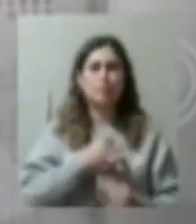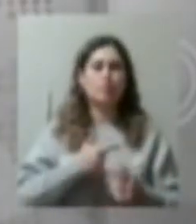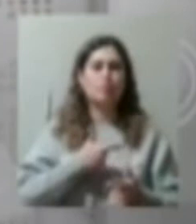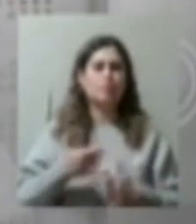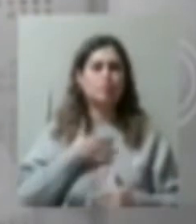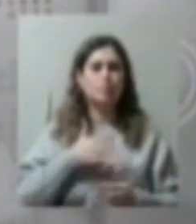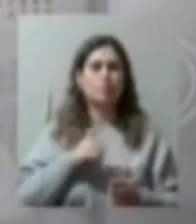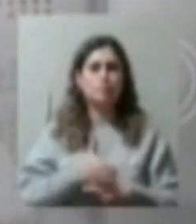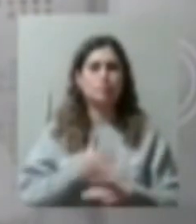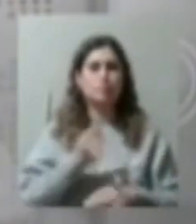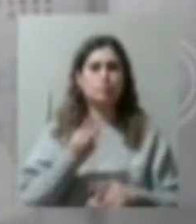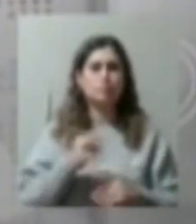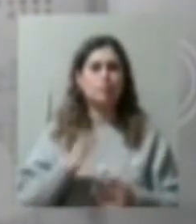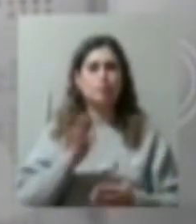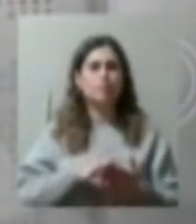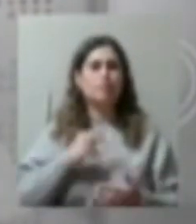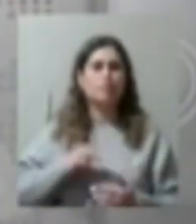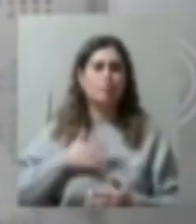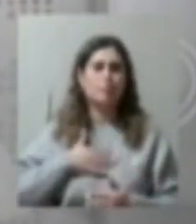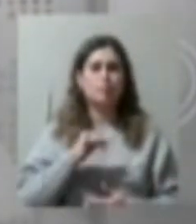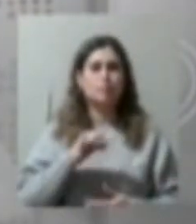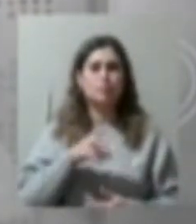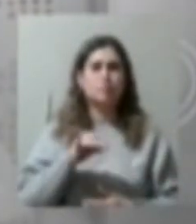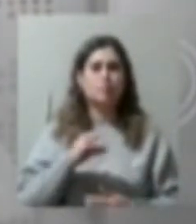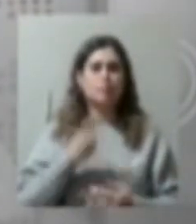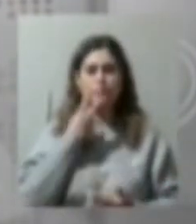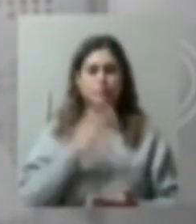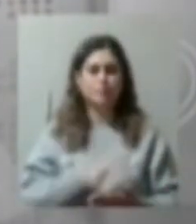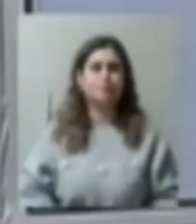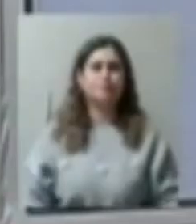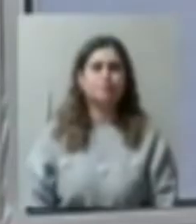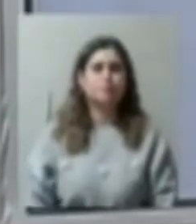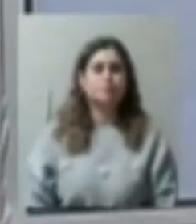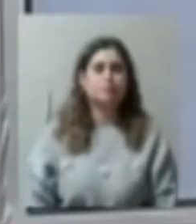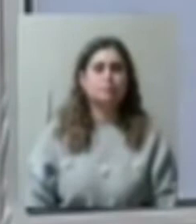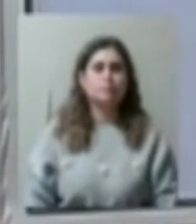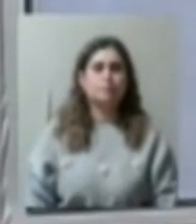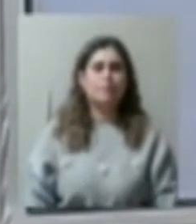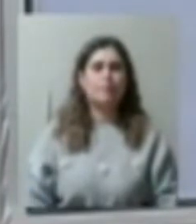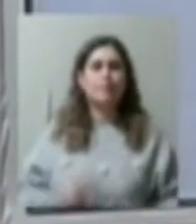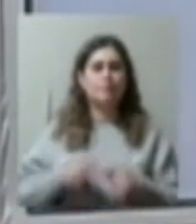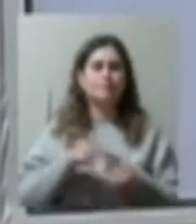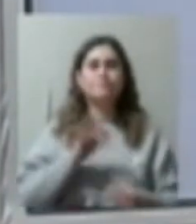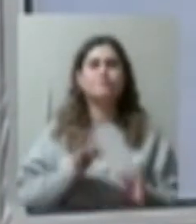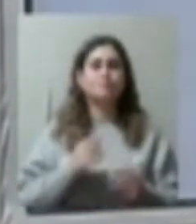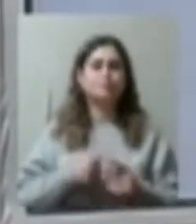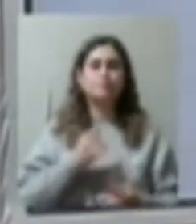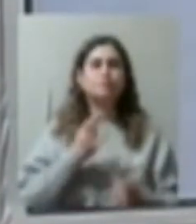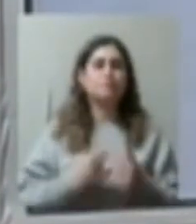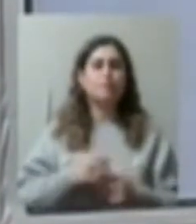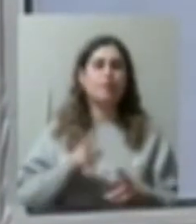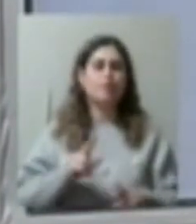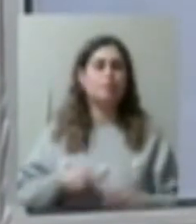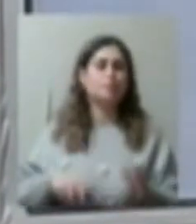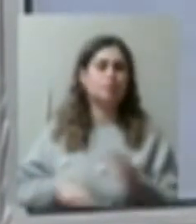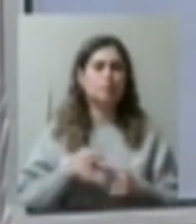нашій гостьовій студії. Там працює моя колега Оксана Страмнова. Слово гостьовій студії. Так, насправді про деякі зміни до правил дорожнього руху